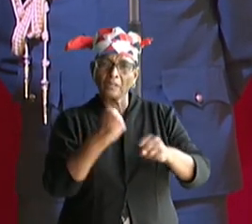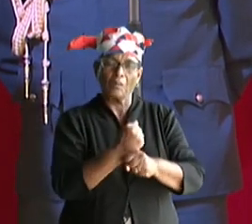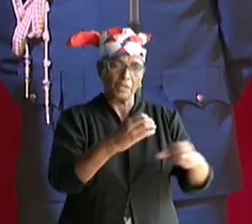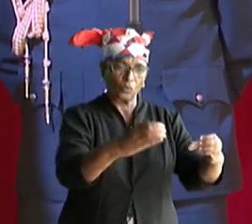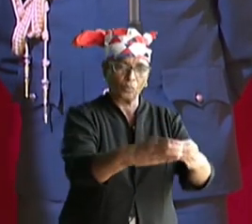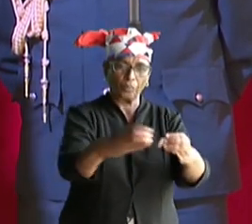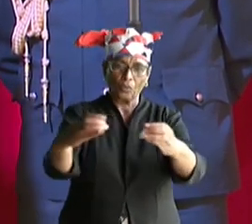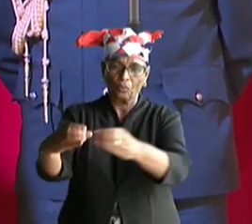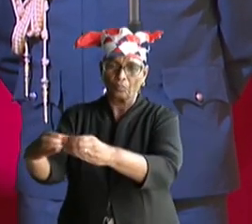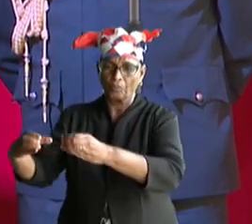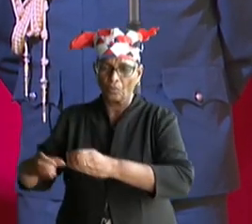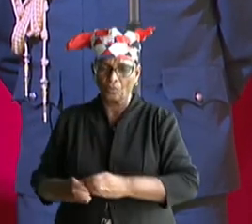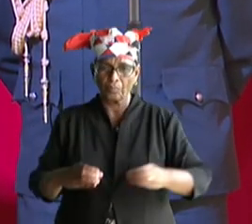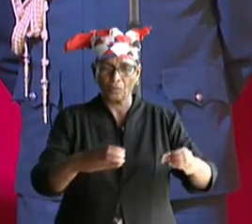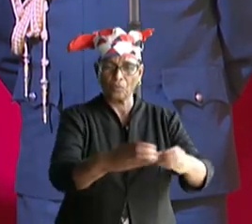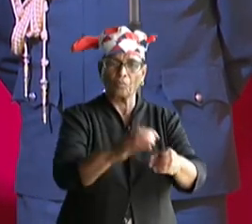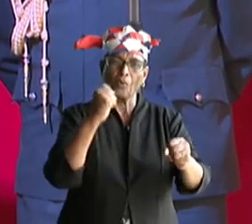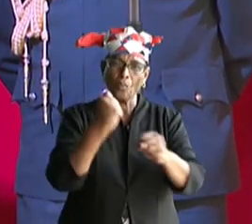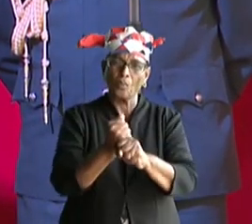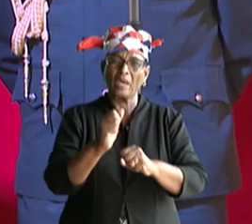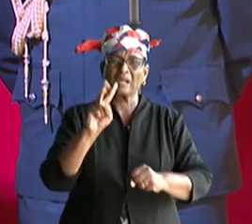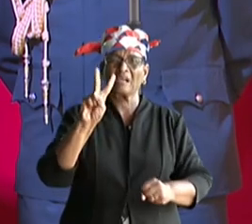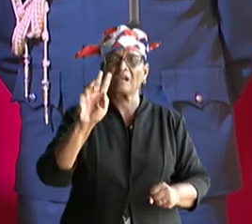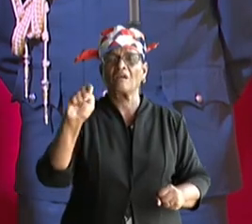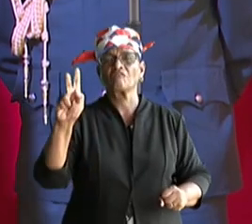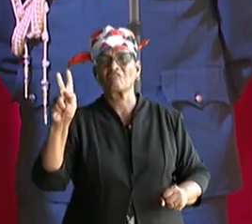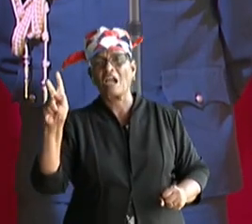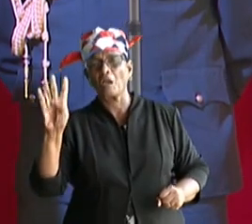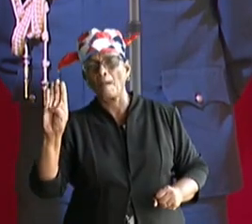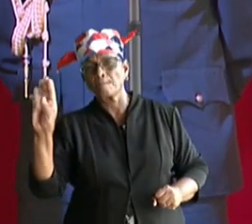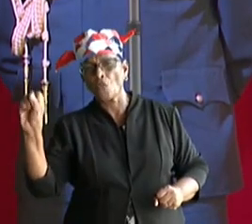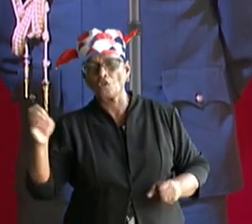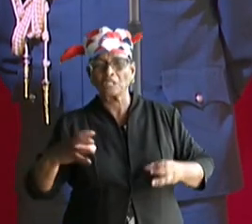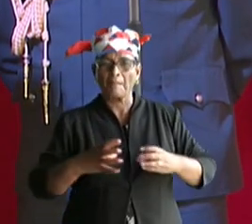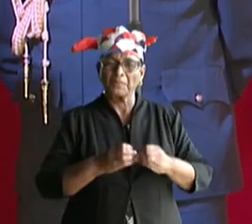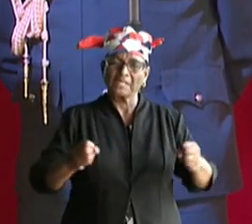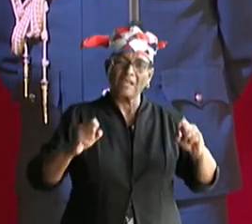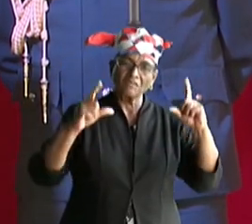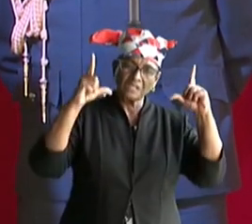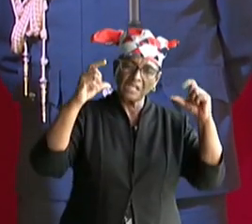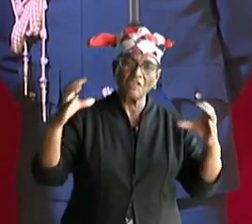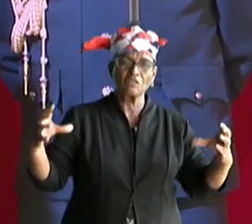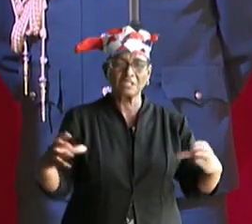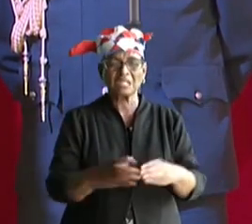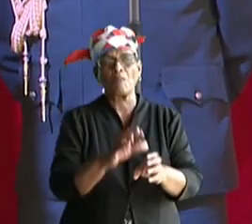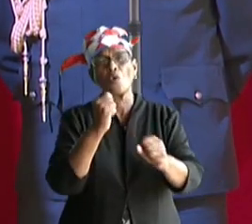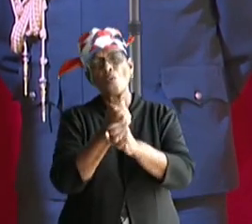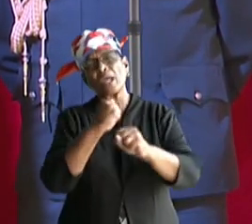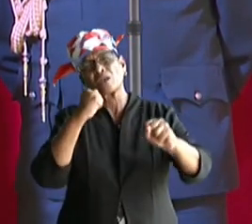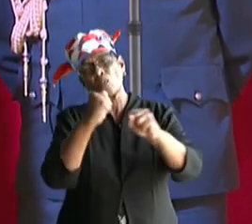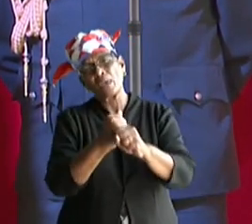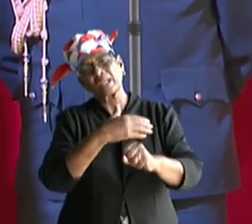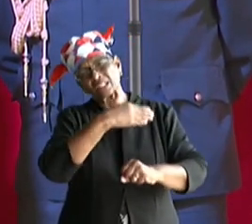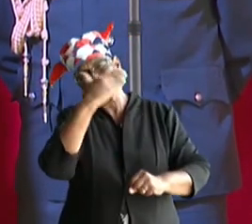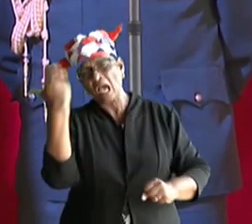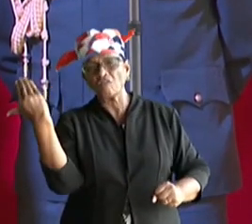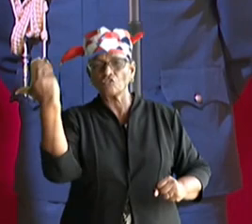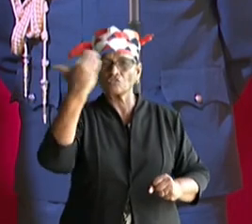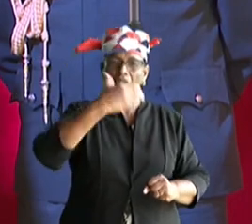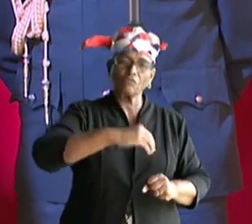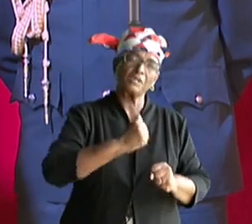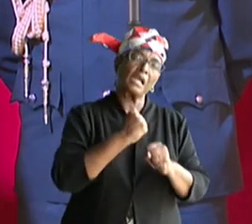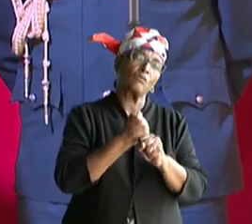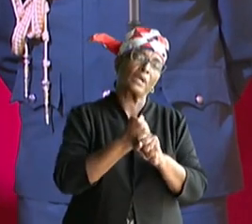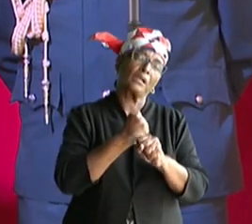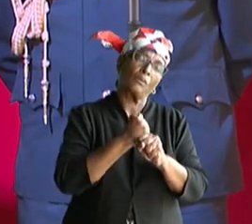organisaties, samen met vakbonden, het bedrijfsleven en anderen, terwijl wij daaraan werken, vraag